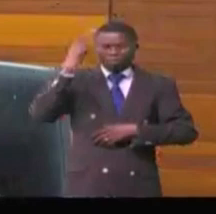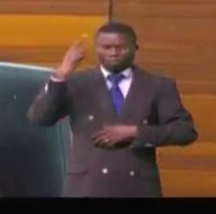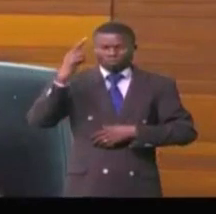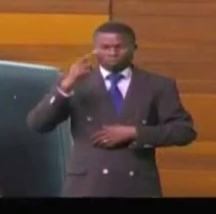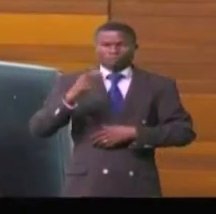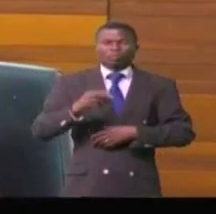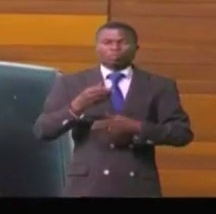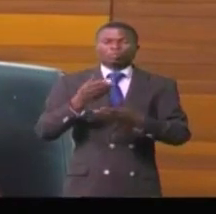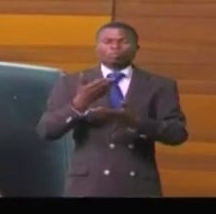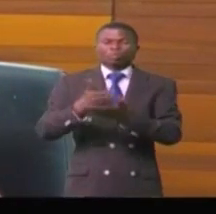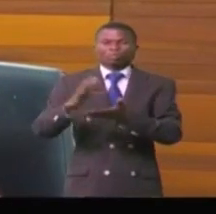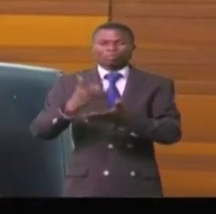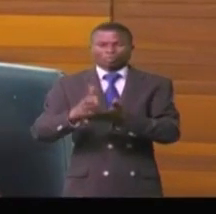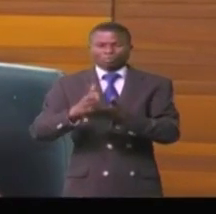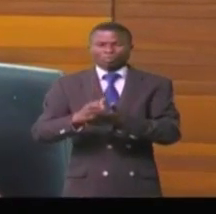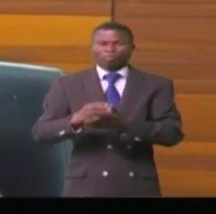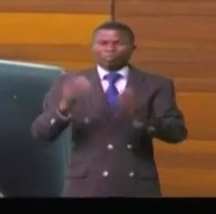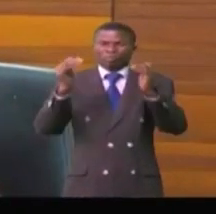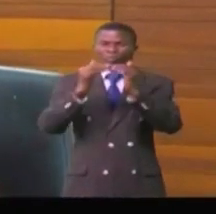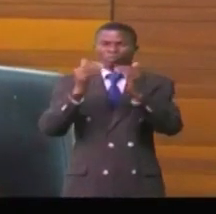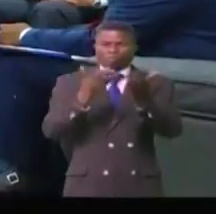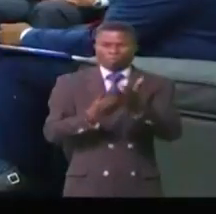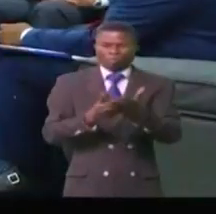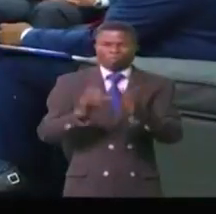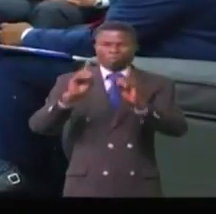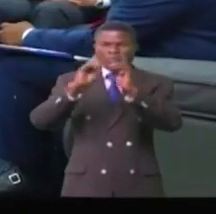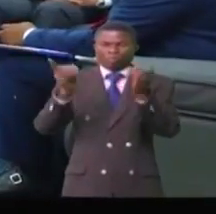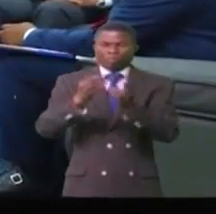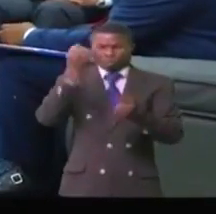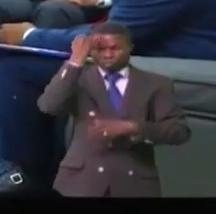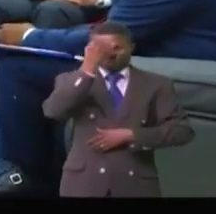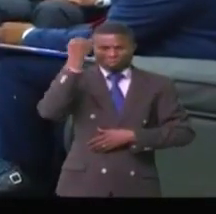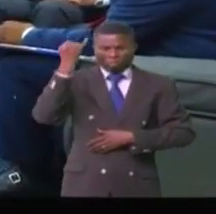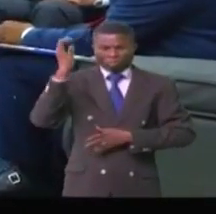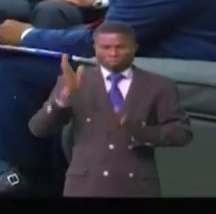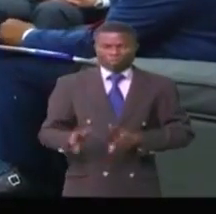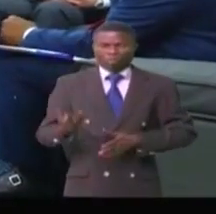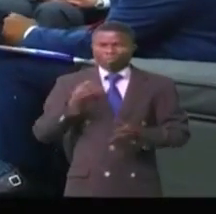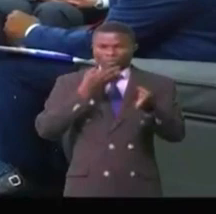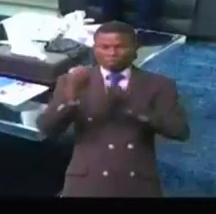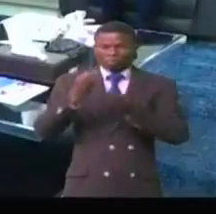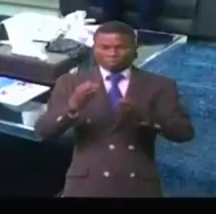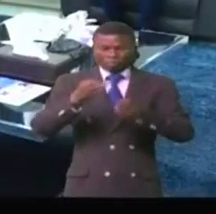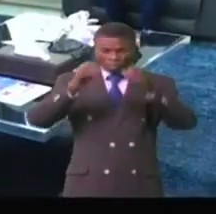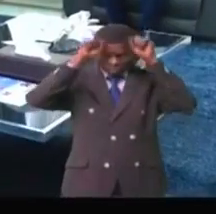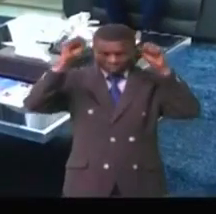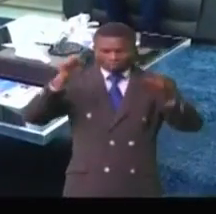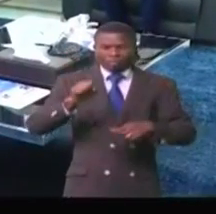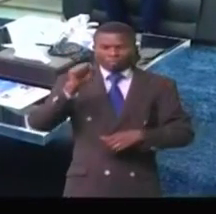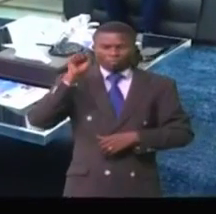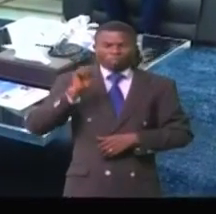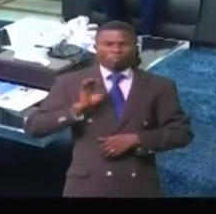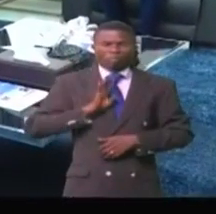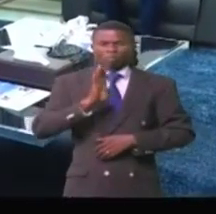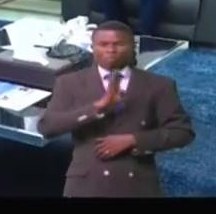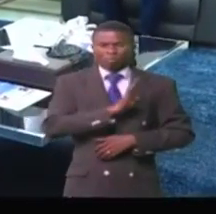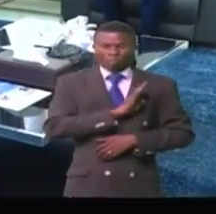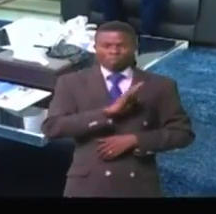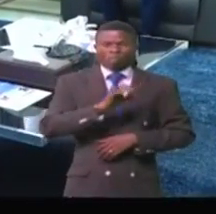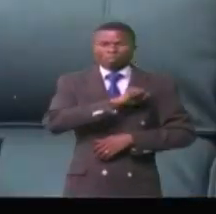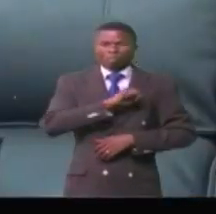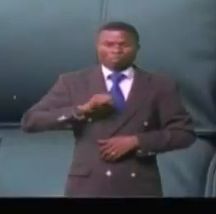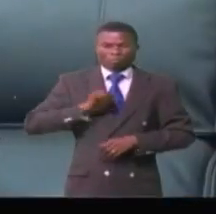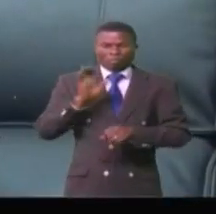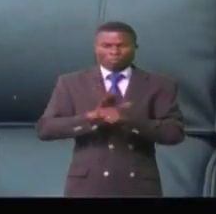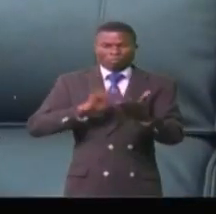gagnant-gagnant. Outre l'Expo 2030, la délégation italienne a expliqué aux speakers de la Chambre haute du Parlement plusieurs projets dans